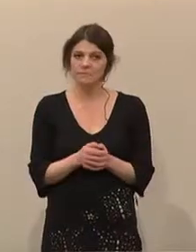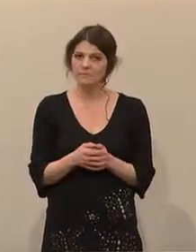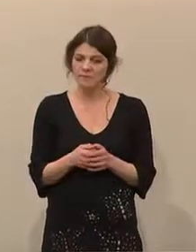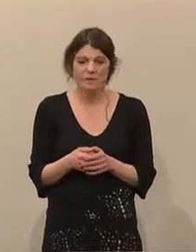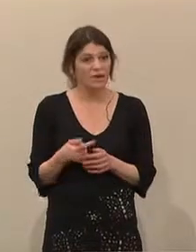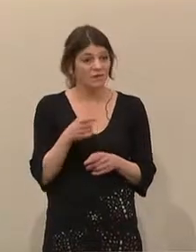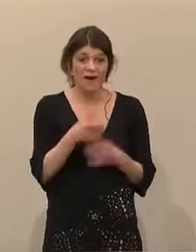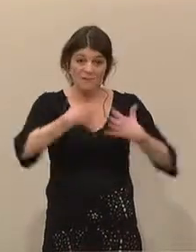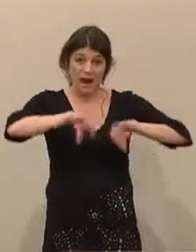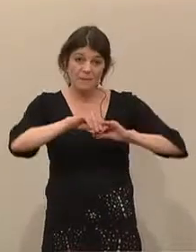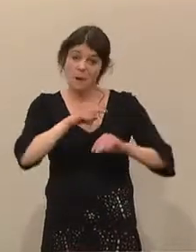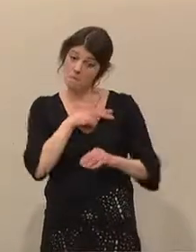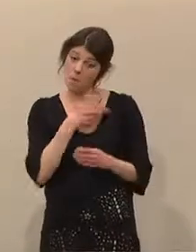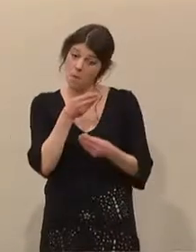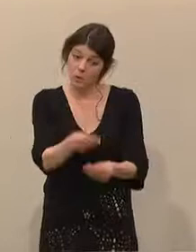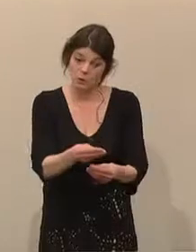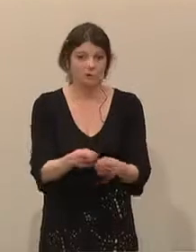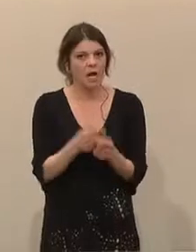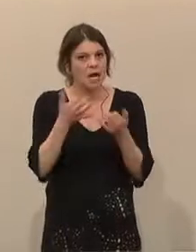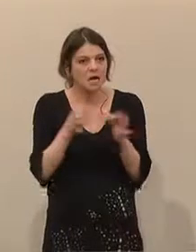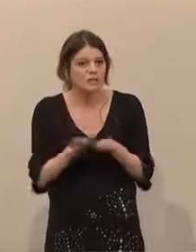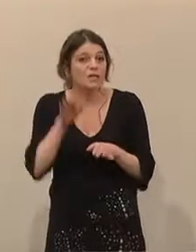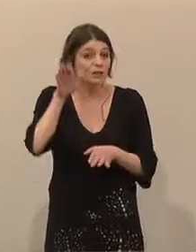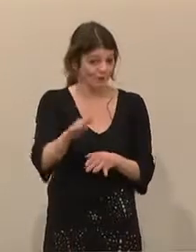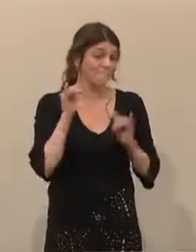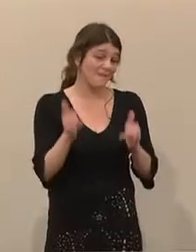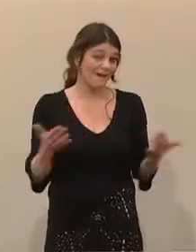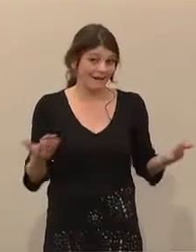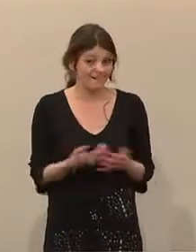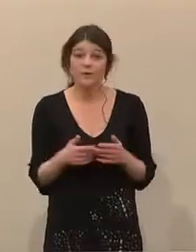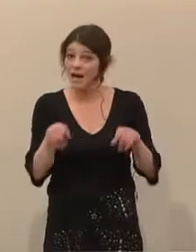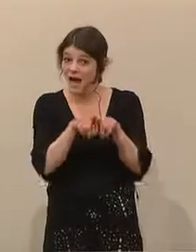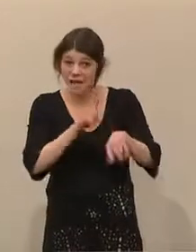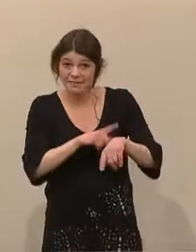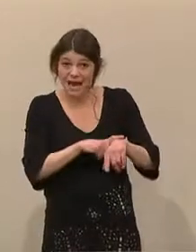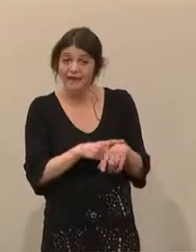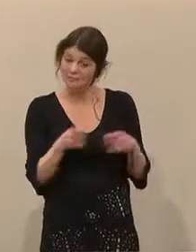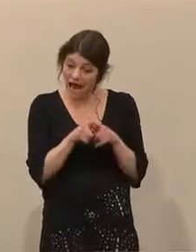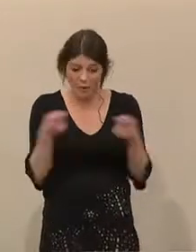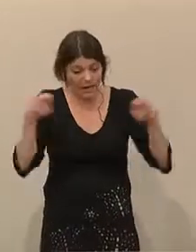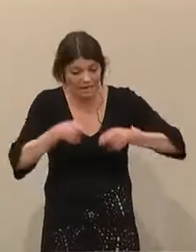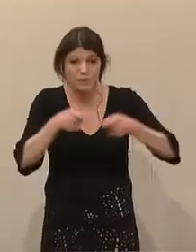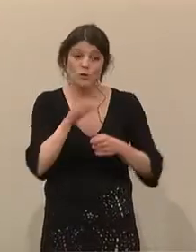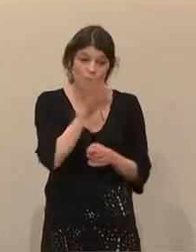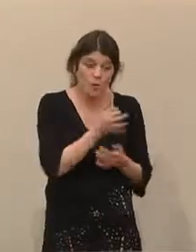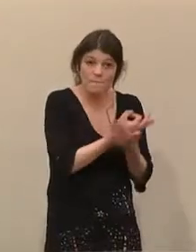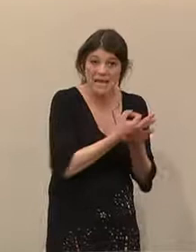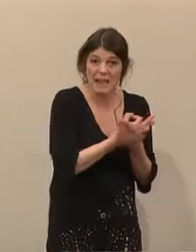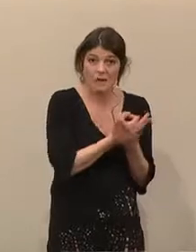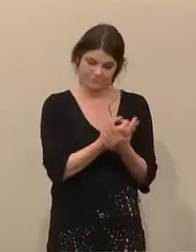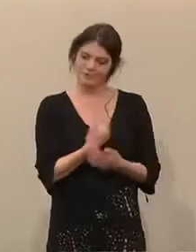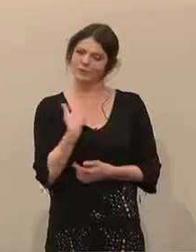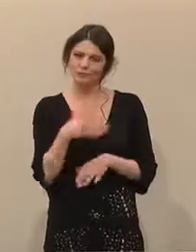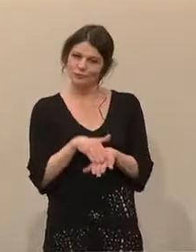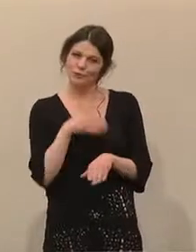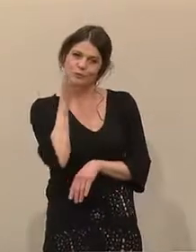dem Familienbonus ist wirklich ein großer Schritt getan und gleichzeitig die Investitionen für die Bildung macht mich für